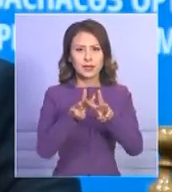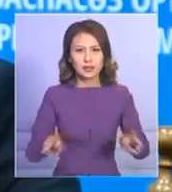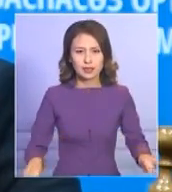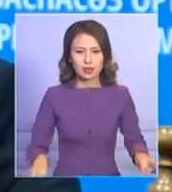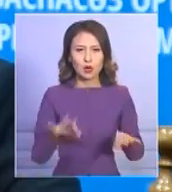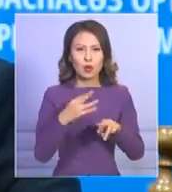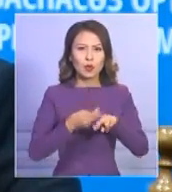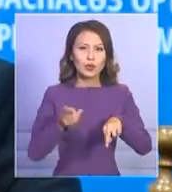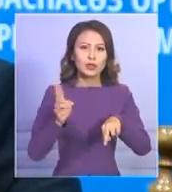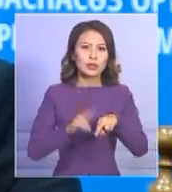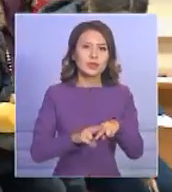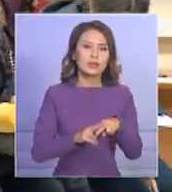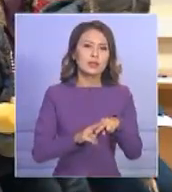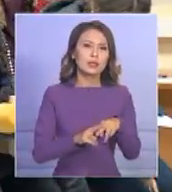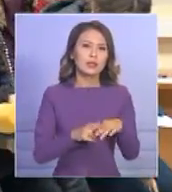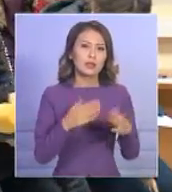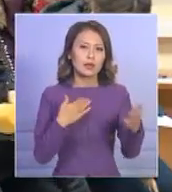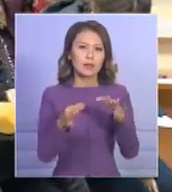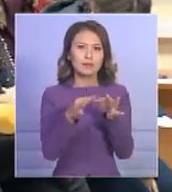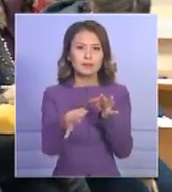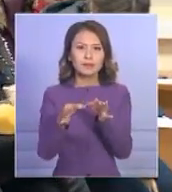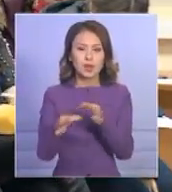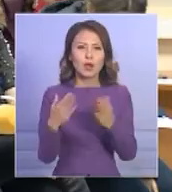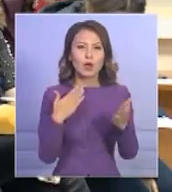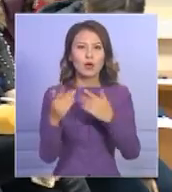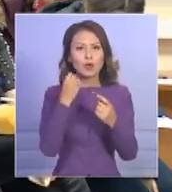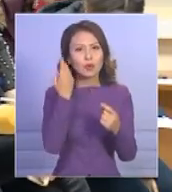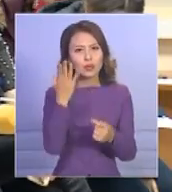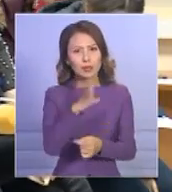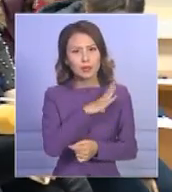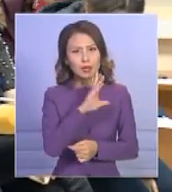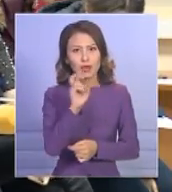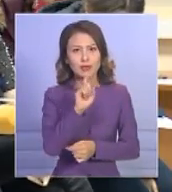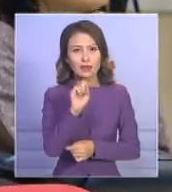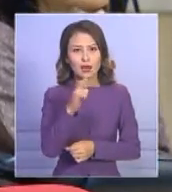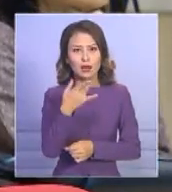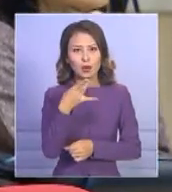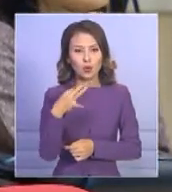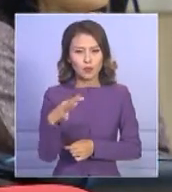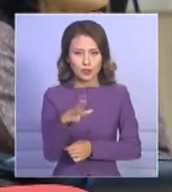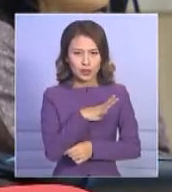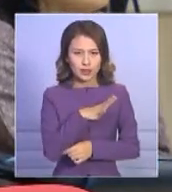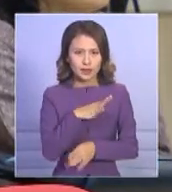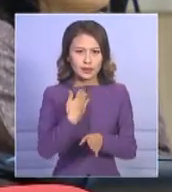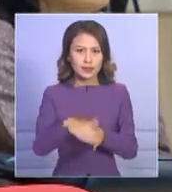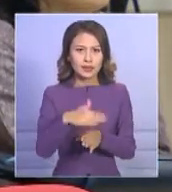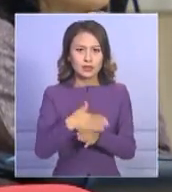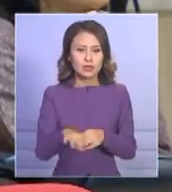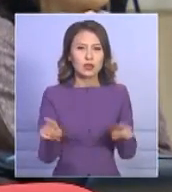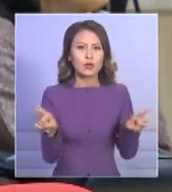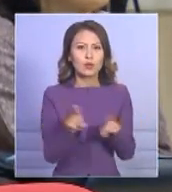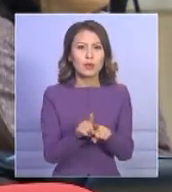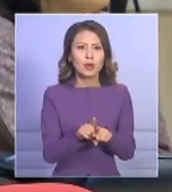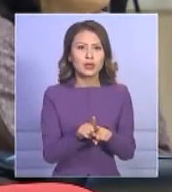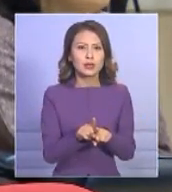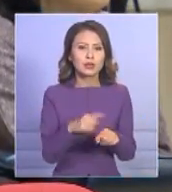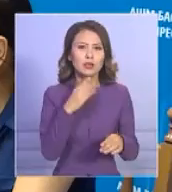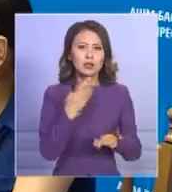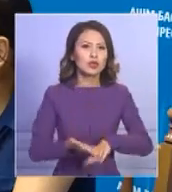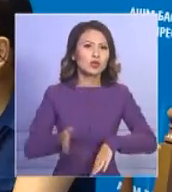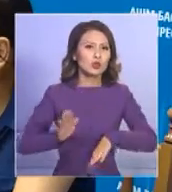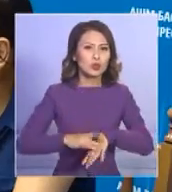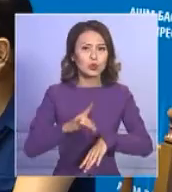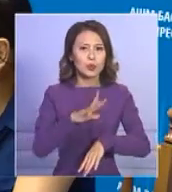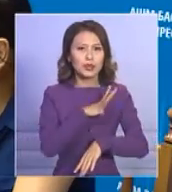шаруашылығы министрлігі мен өңірлер арасында өткен кеңес кезінде аймақтар тарапынан түсіпті. Қазагродан келетін несиелердің де шаруаларға ауыр тиетіні